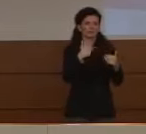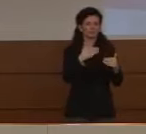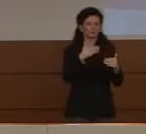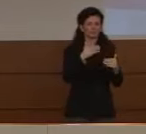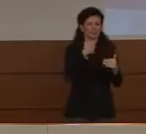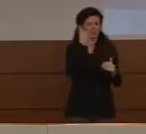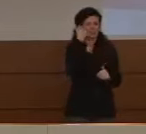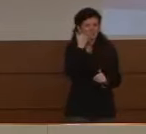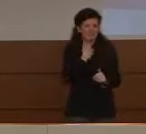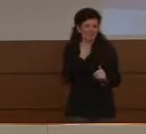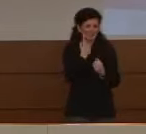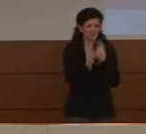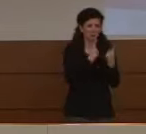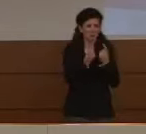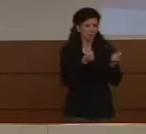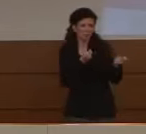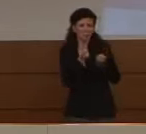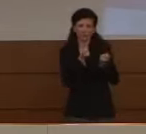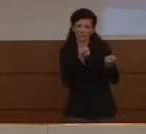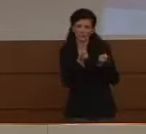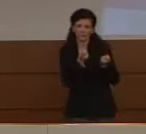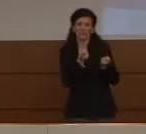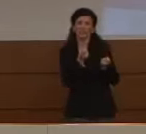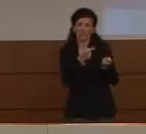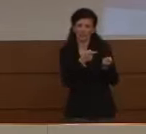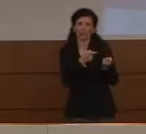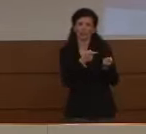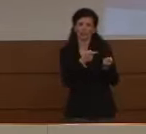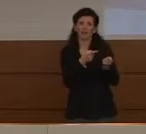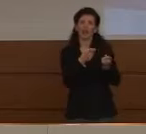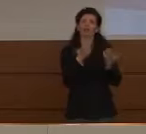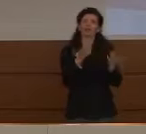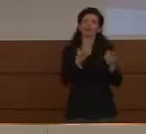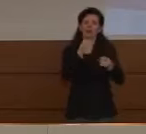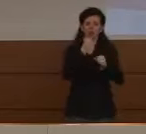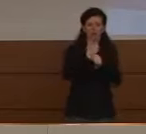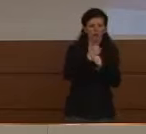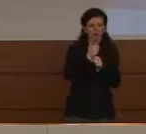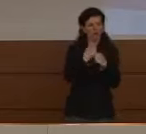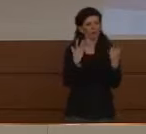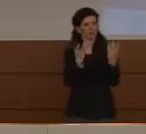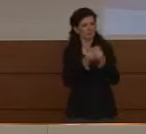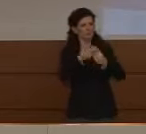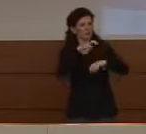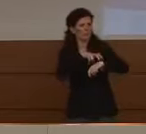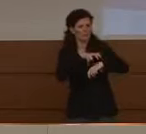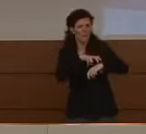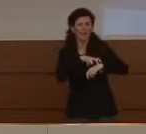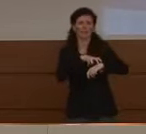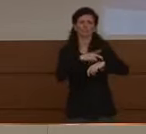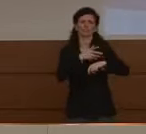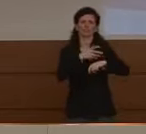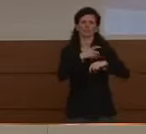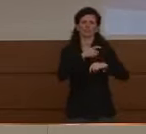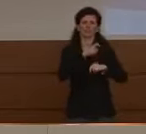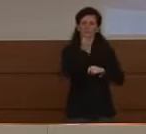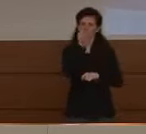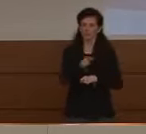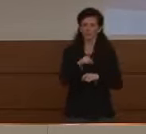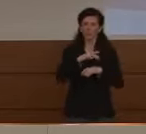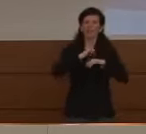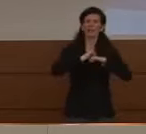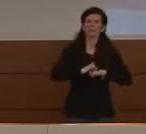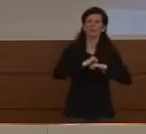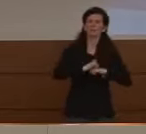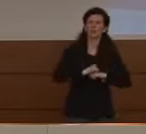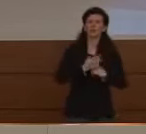con il lavoro dei dei medici dei rianimatori si